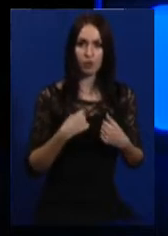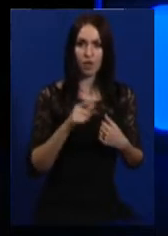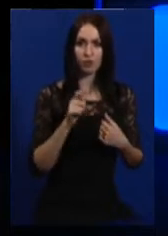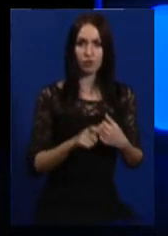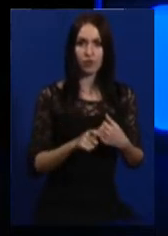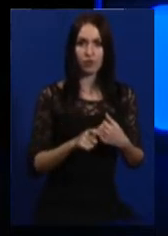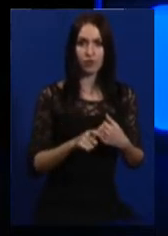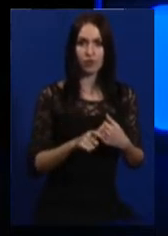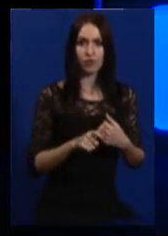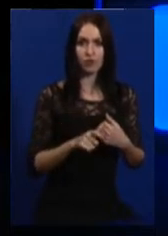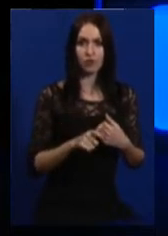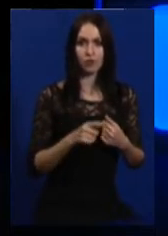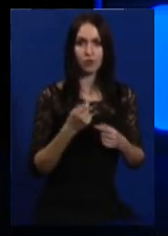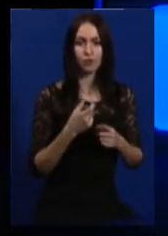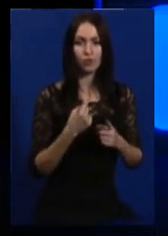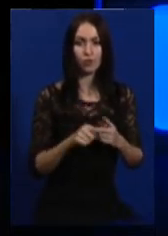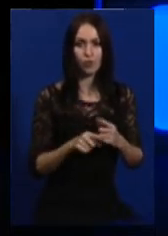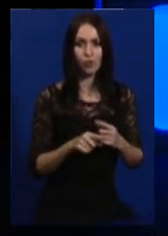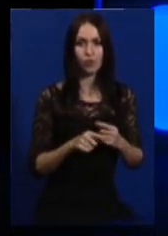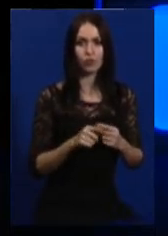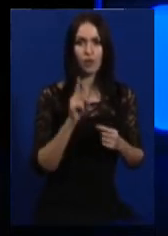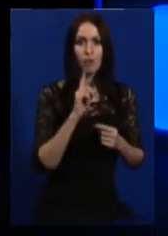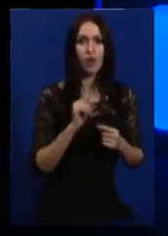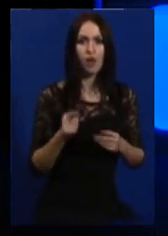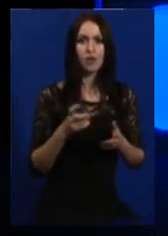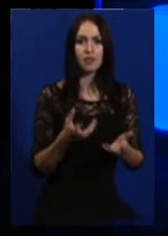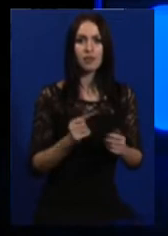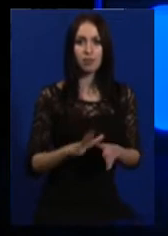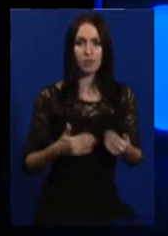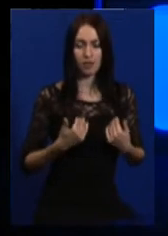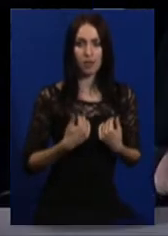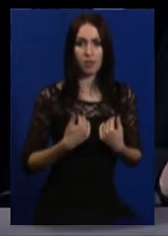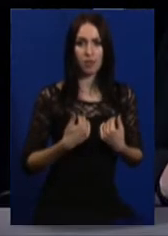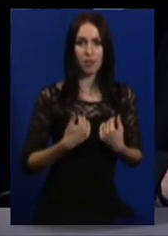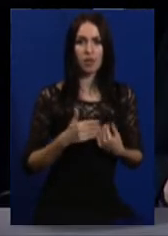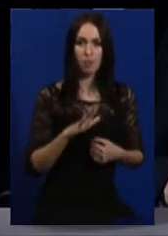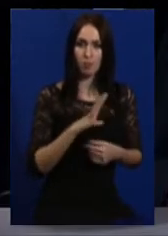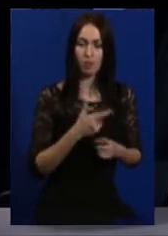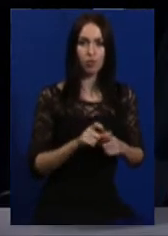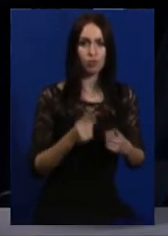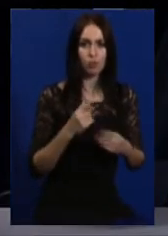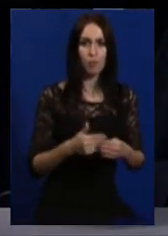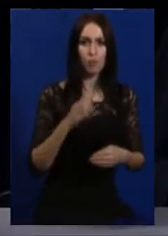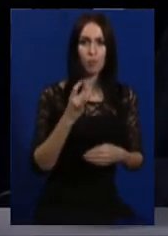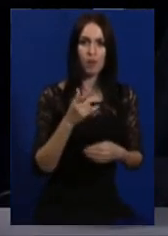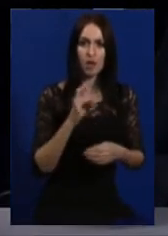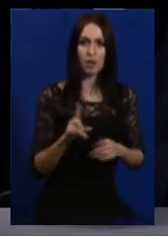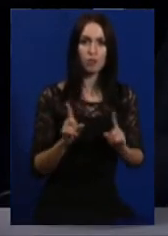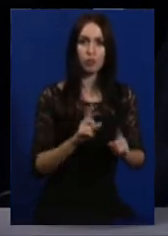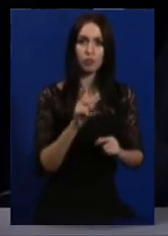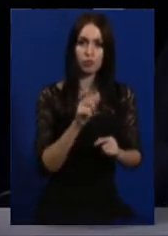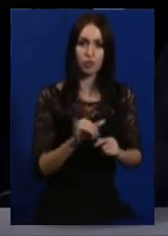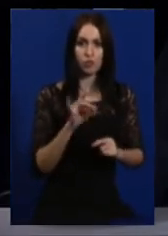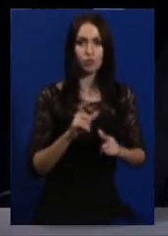дорогу винили друг гул и колено не впустила выделили стиле в свой мир был барьер очень большое потому что человек из